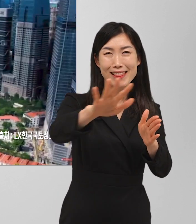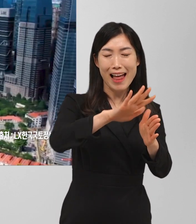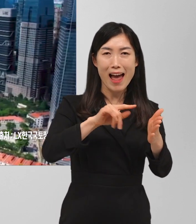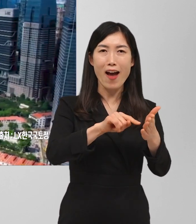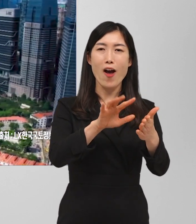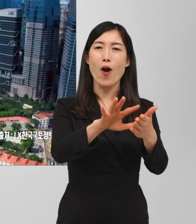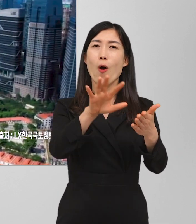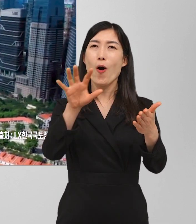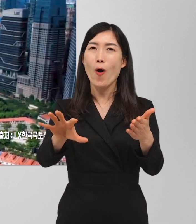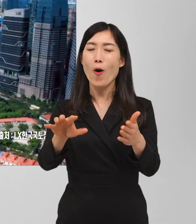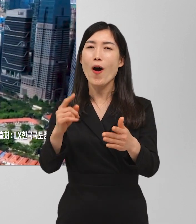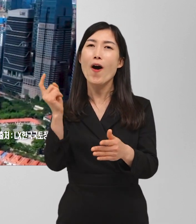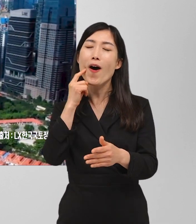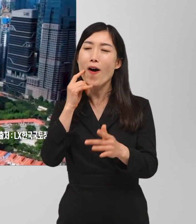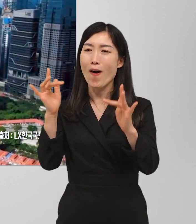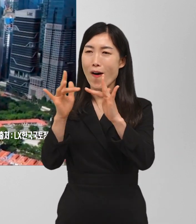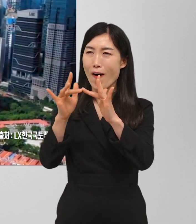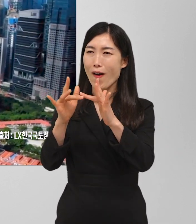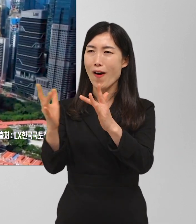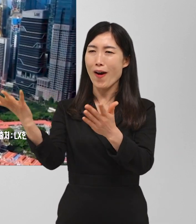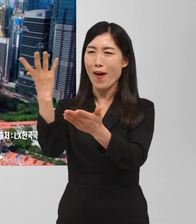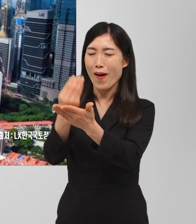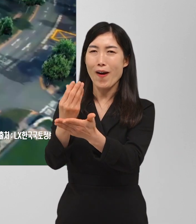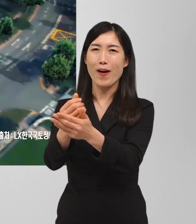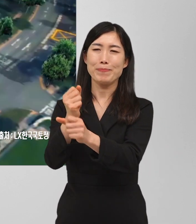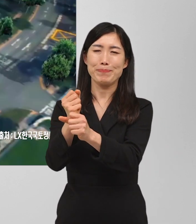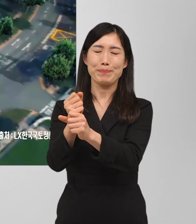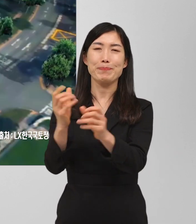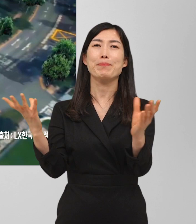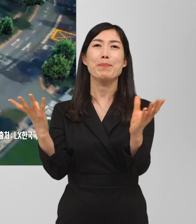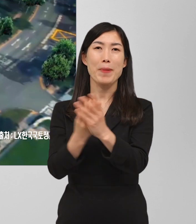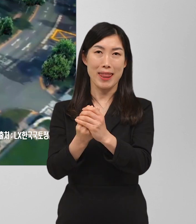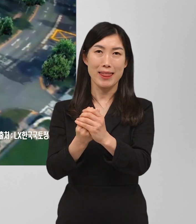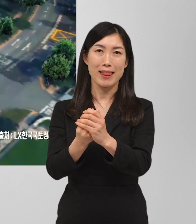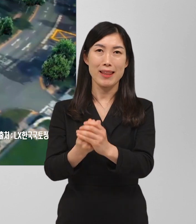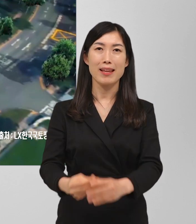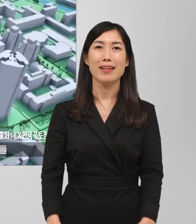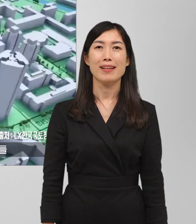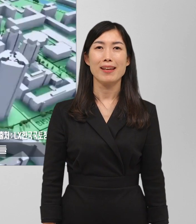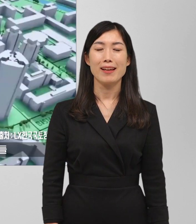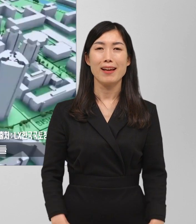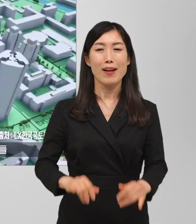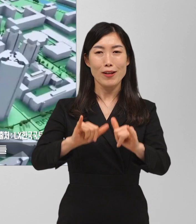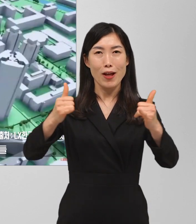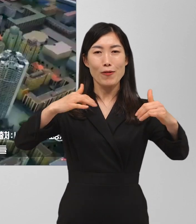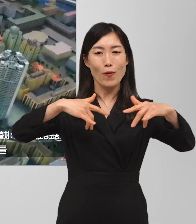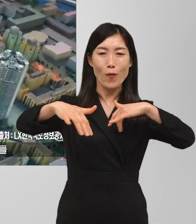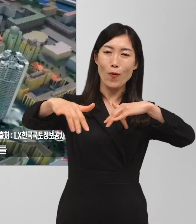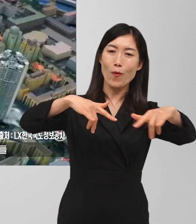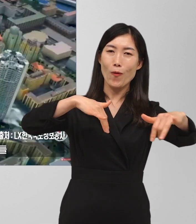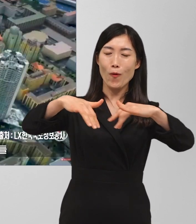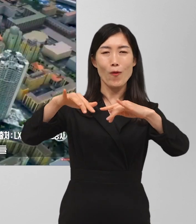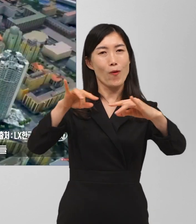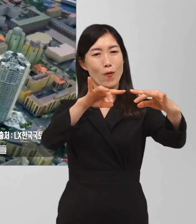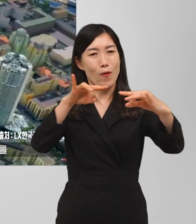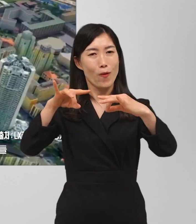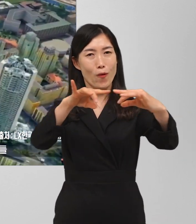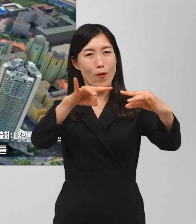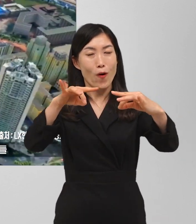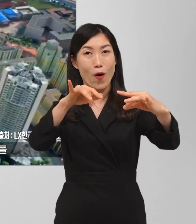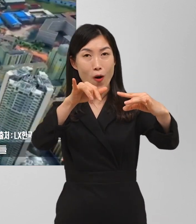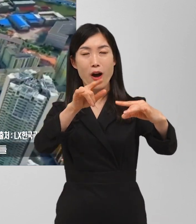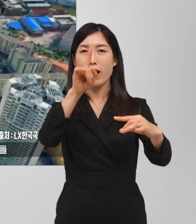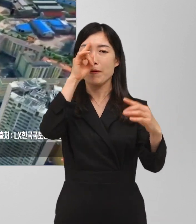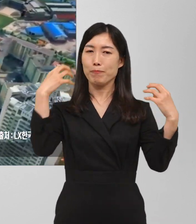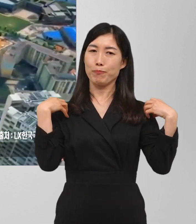경우에는 실제로 한 4년 정도 전체를 다 디지털화시키는 작업들을 진행을 했습니다. 모든 국민들이 지나다니면서 나오는 정보,